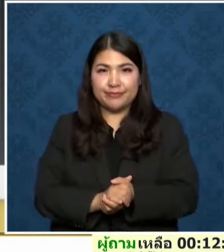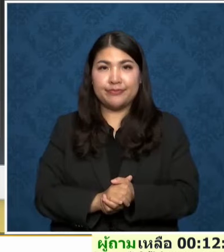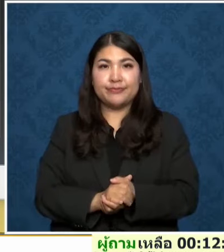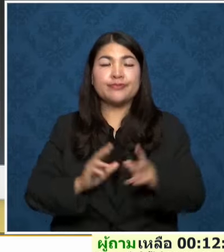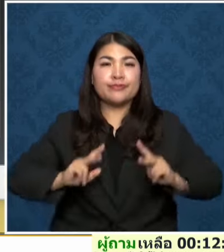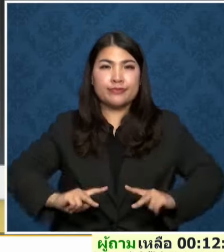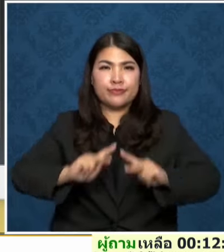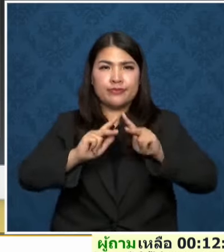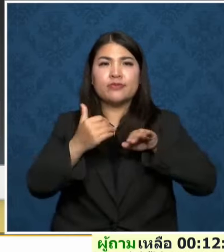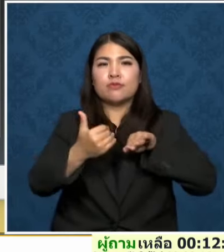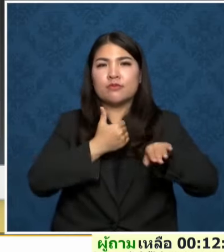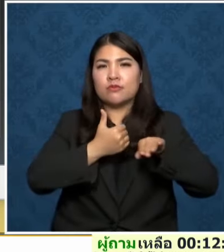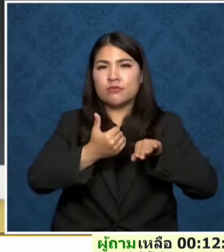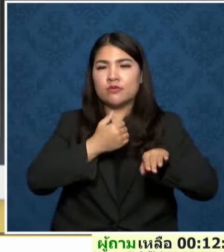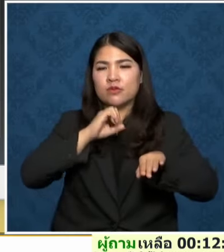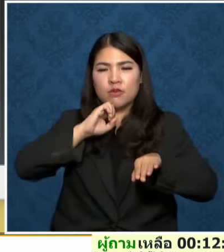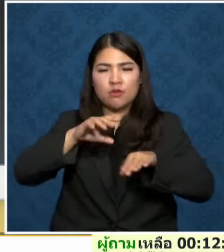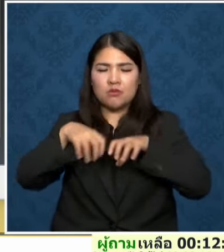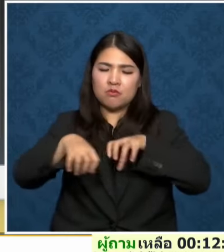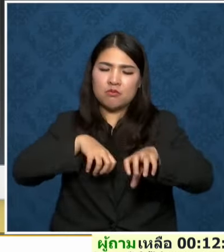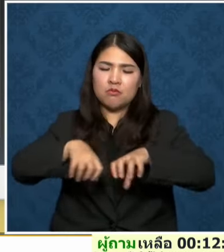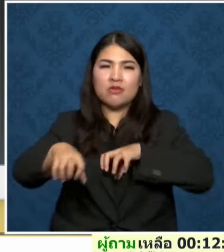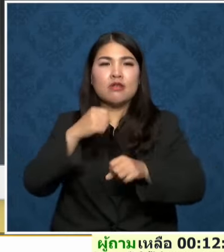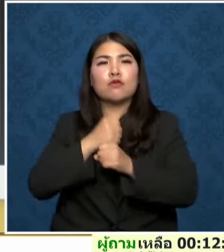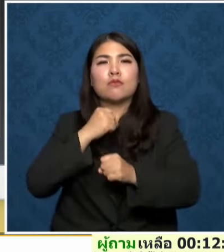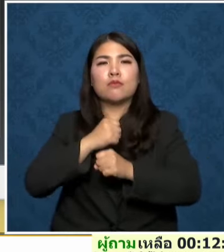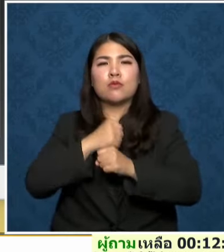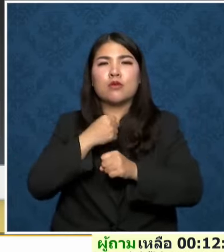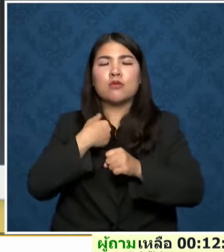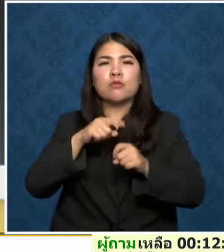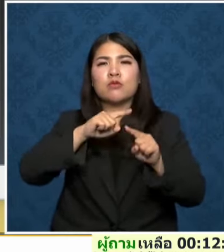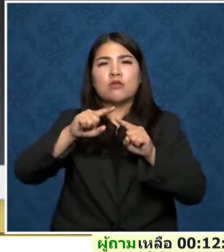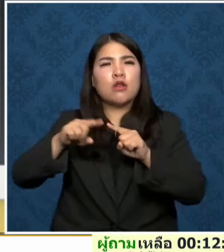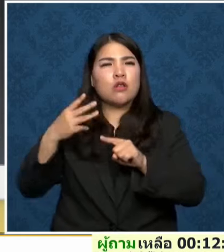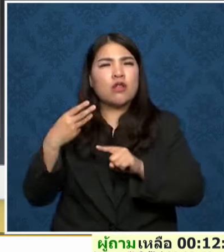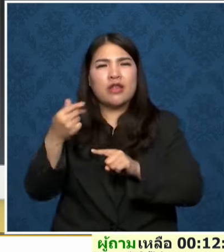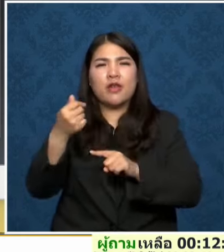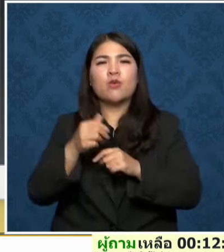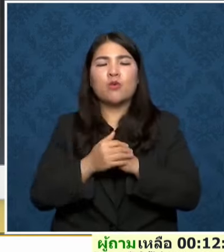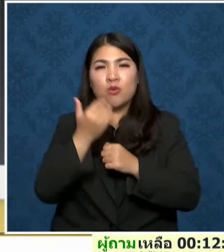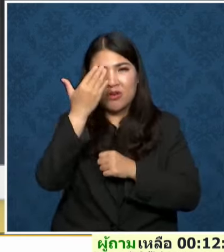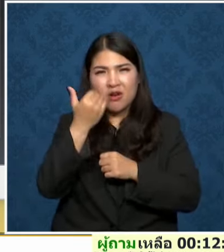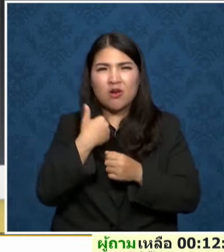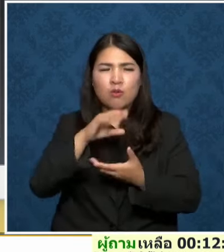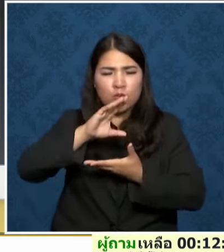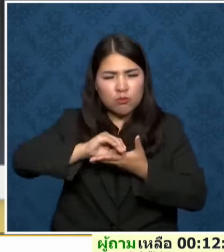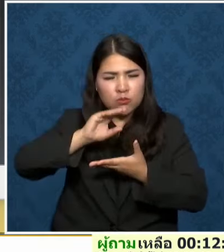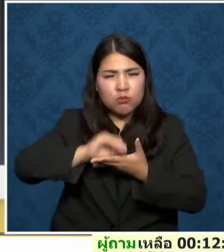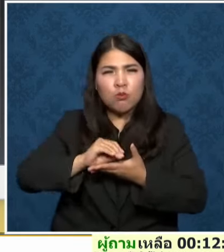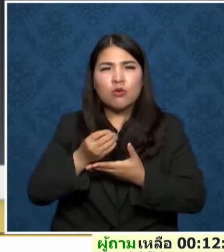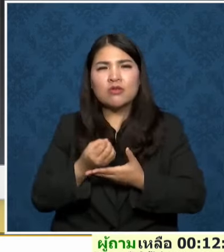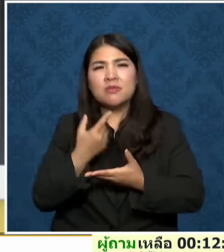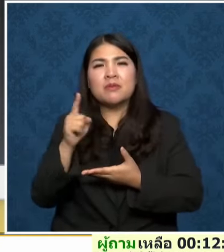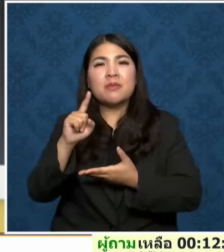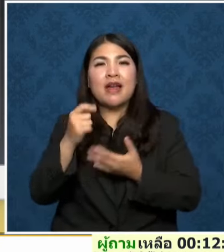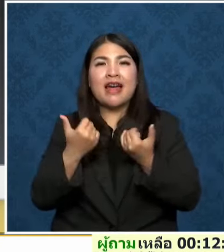Bilder and eliminate calfส่นข้มูลจะจะ Go excess